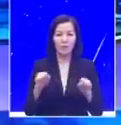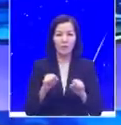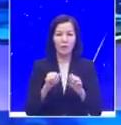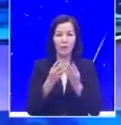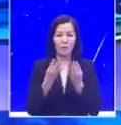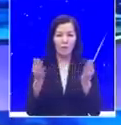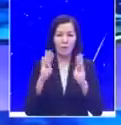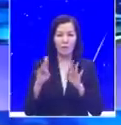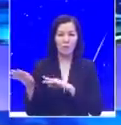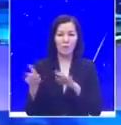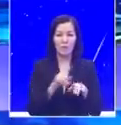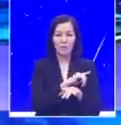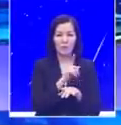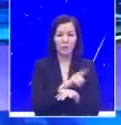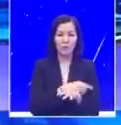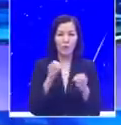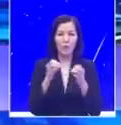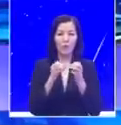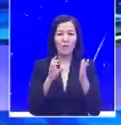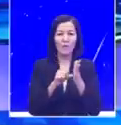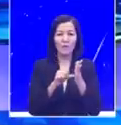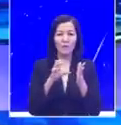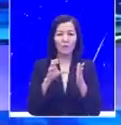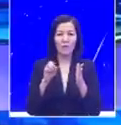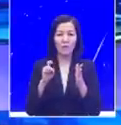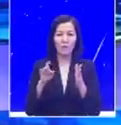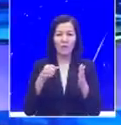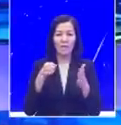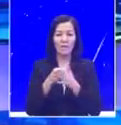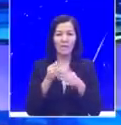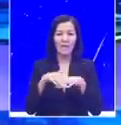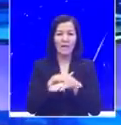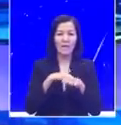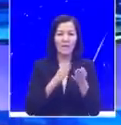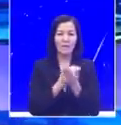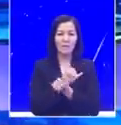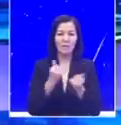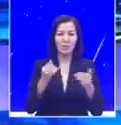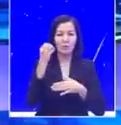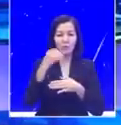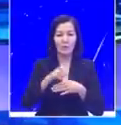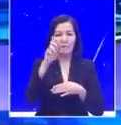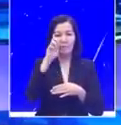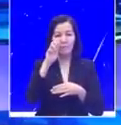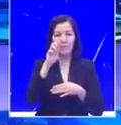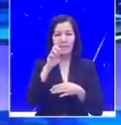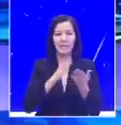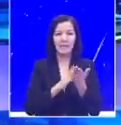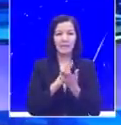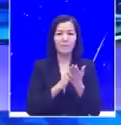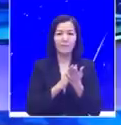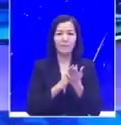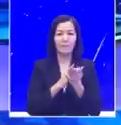және оқшаулау шараларын күшейту мақсатында 16 сәуірге дейін халыққа қызмет көрсету орталықтары мемлекеттік